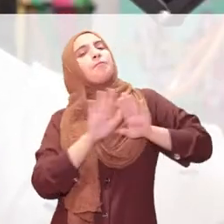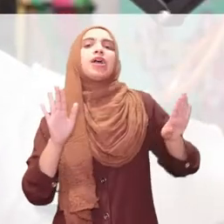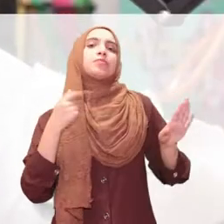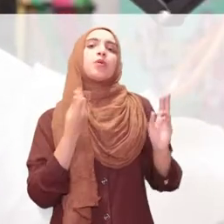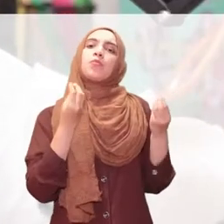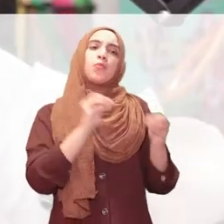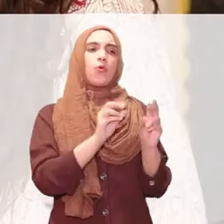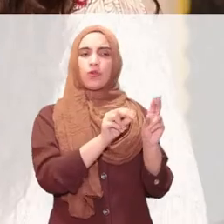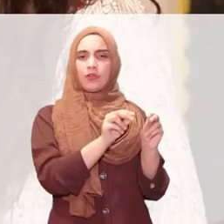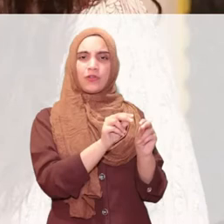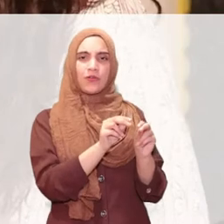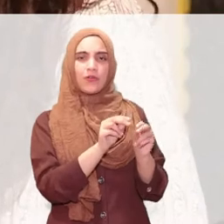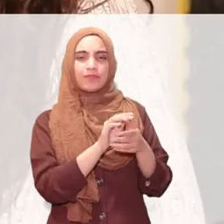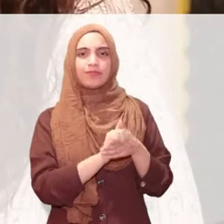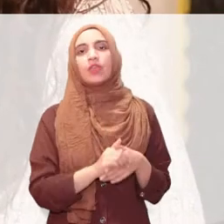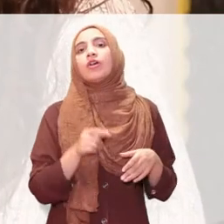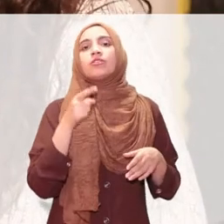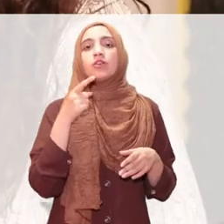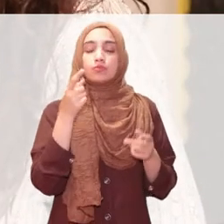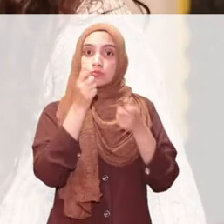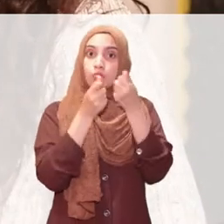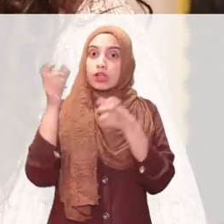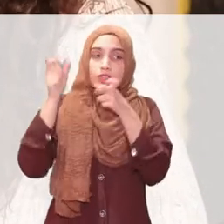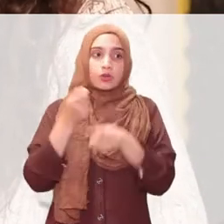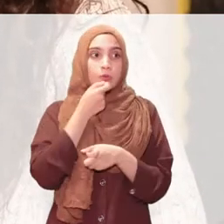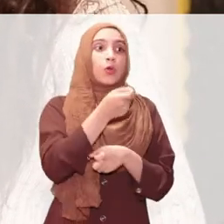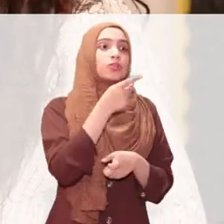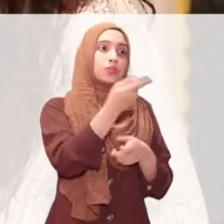चेंज योर माइंड 90967